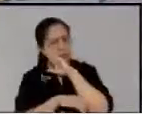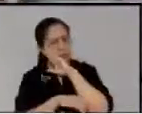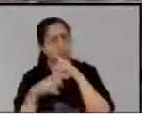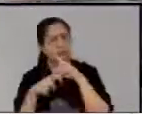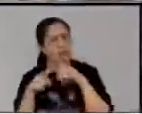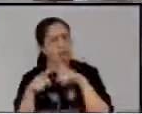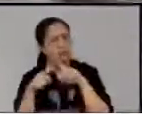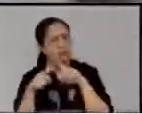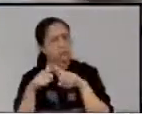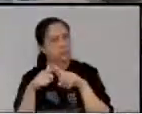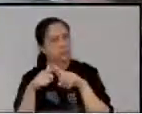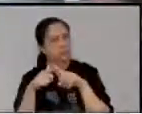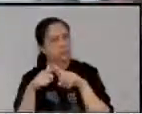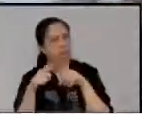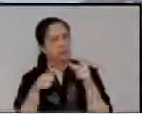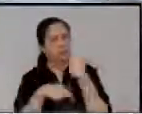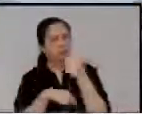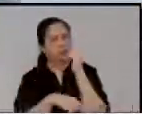Yung mga